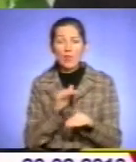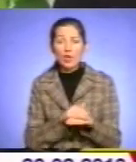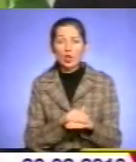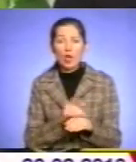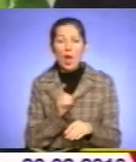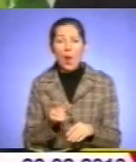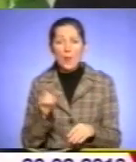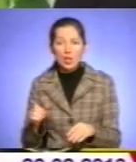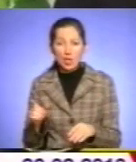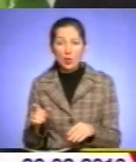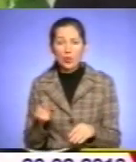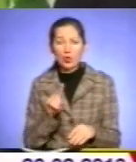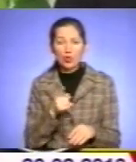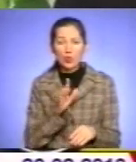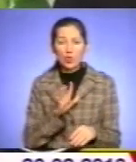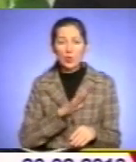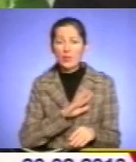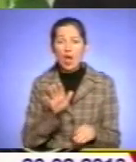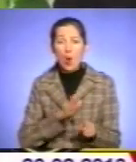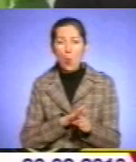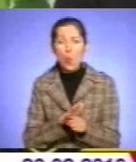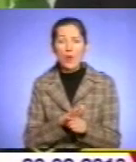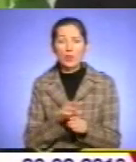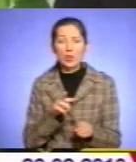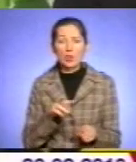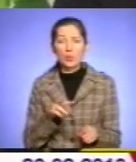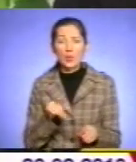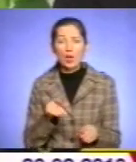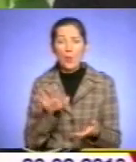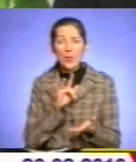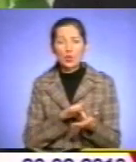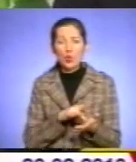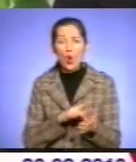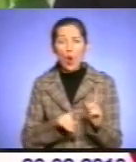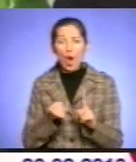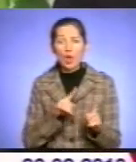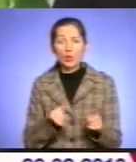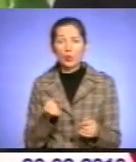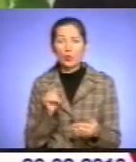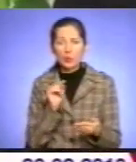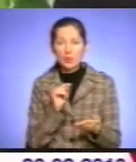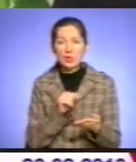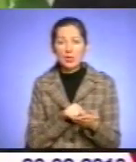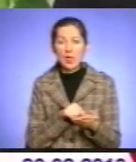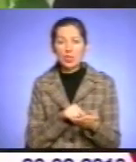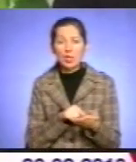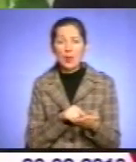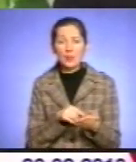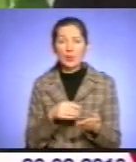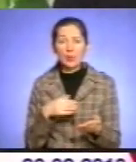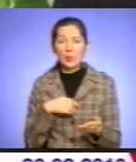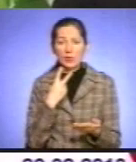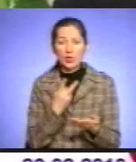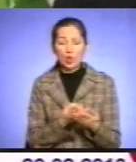він чомусь був не в повній мірі міською радою зазначений. Ми б звернули на це